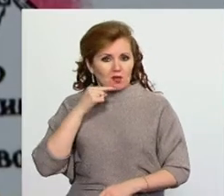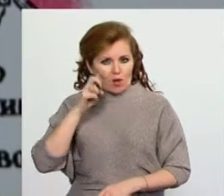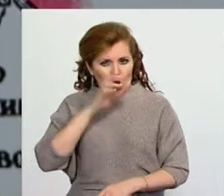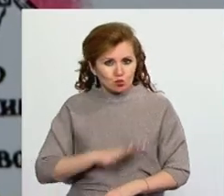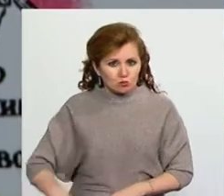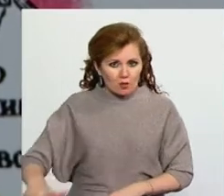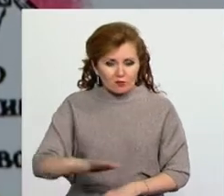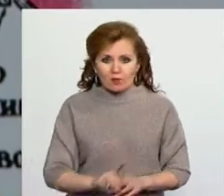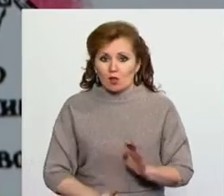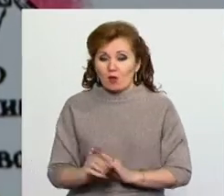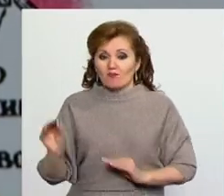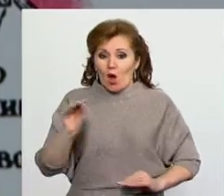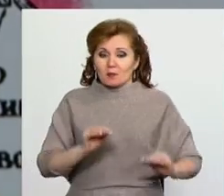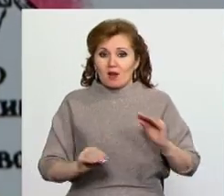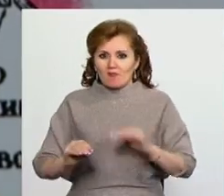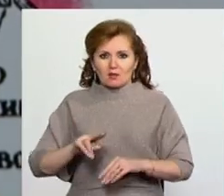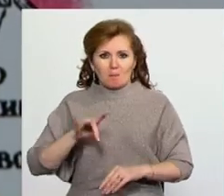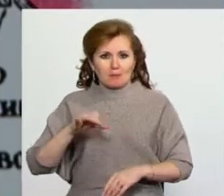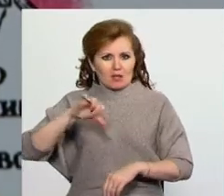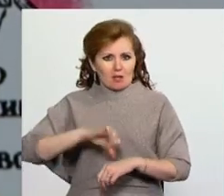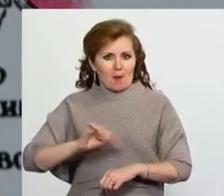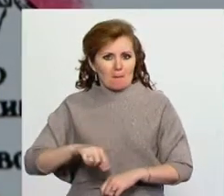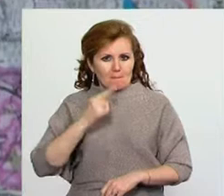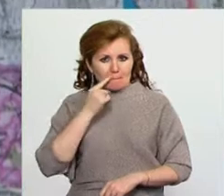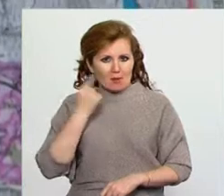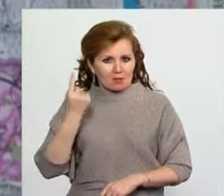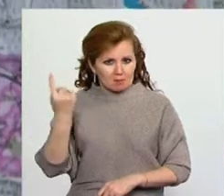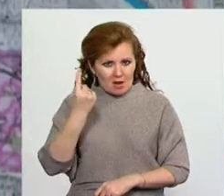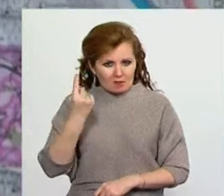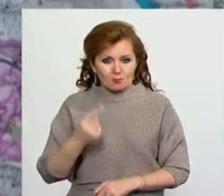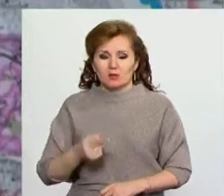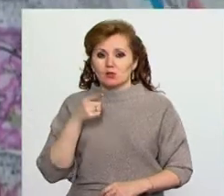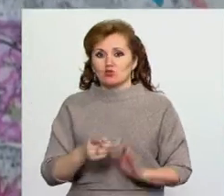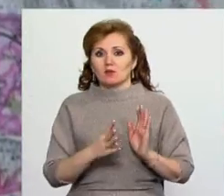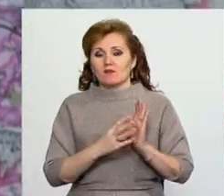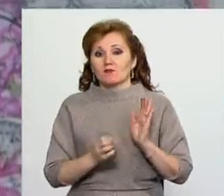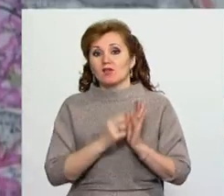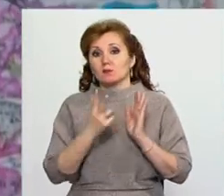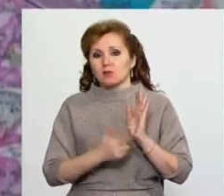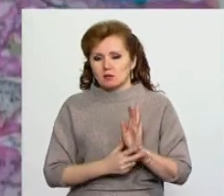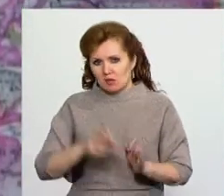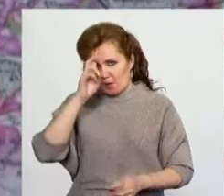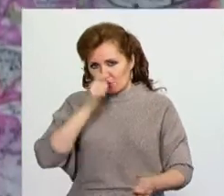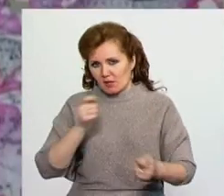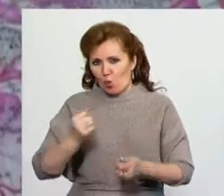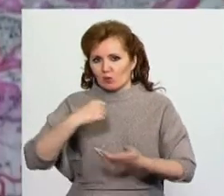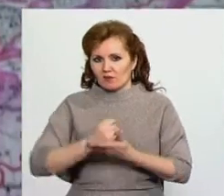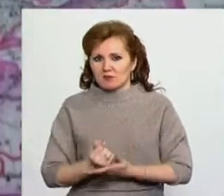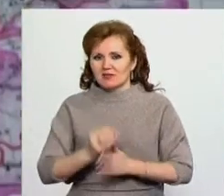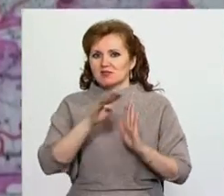начала формироваться еще при Петре I. В 1718-м император лично утвердил инструкцию для